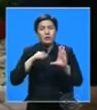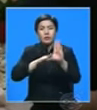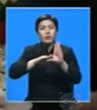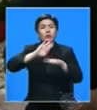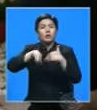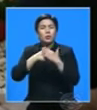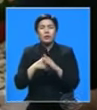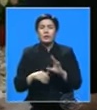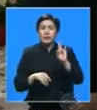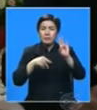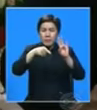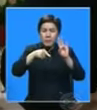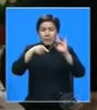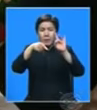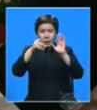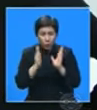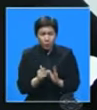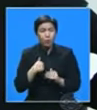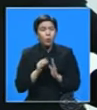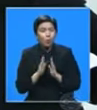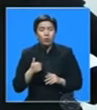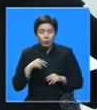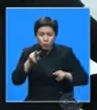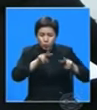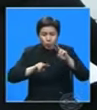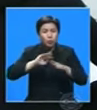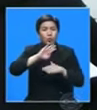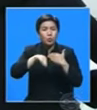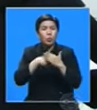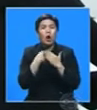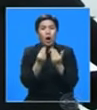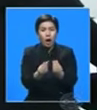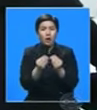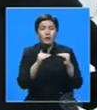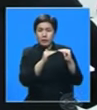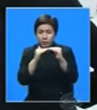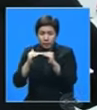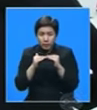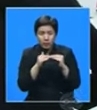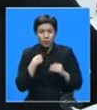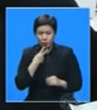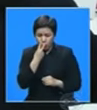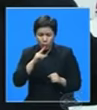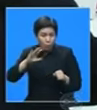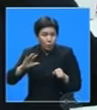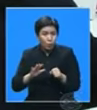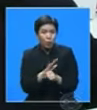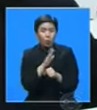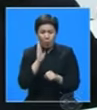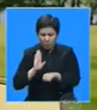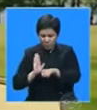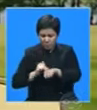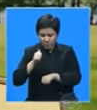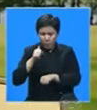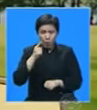ดทั้ง 7-8,000 คนเนี่ยนะยังไงก็ตามเราจะดูแลให้เกิดความเป็นธรรมให้มากที่สุดนะครับด้วยความรอบคอบให้ได้ผู้ที่มีความชำ